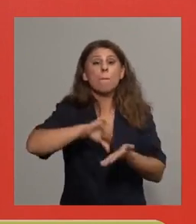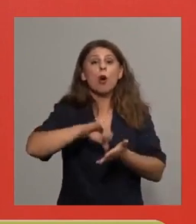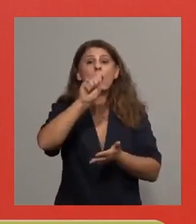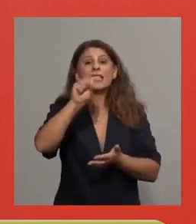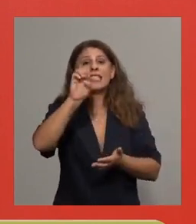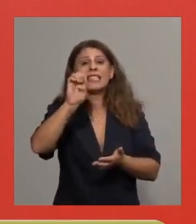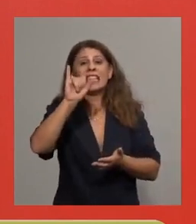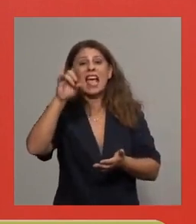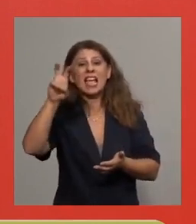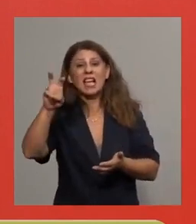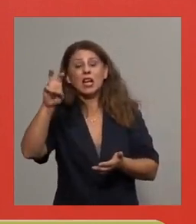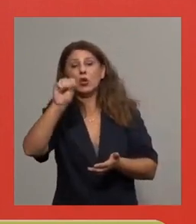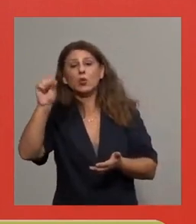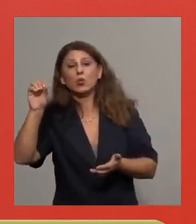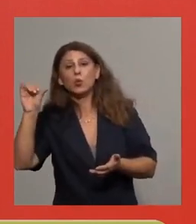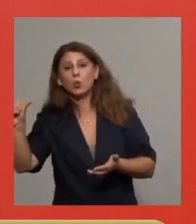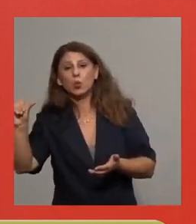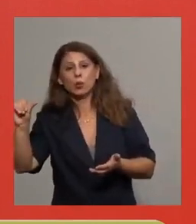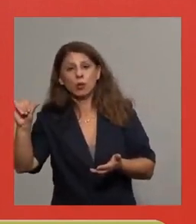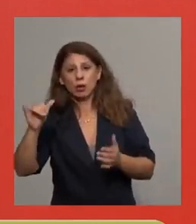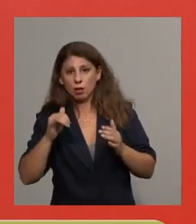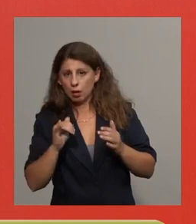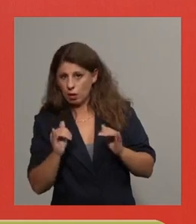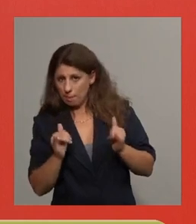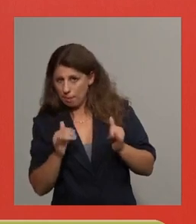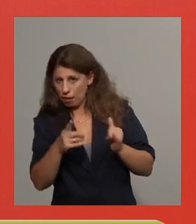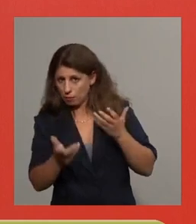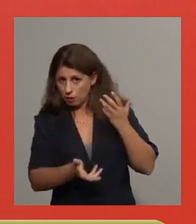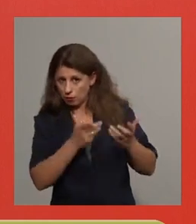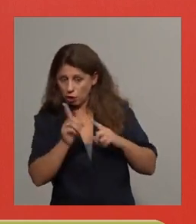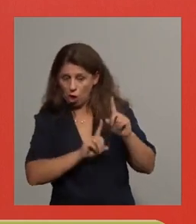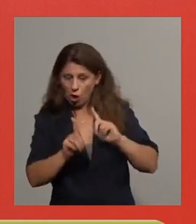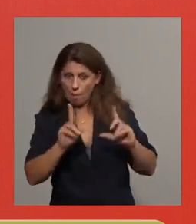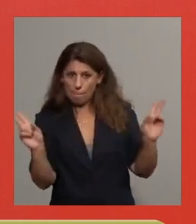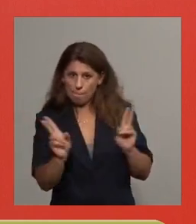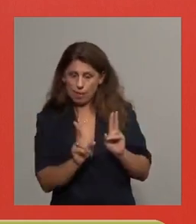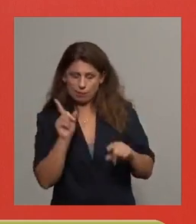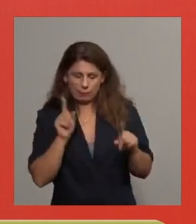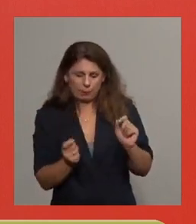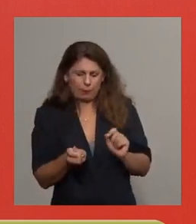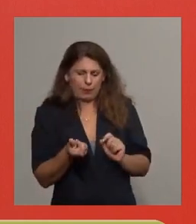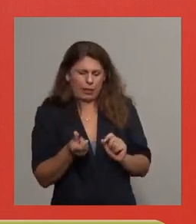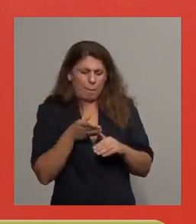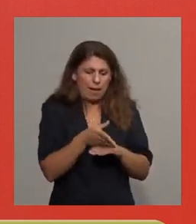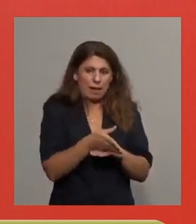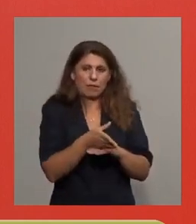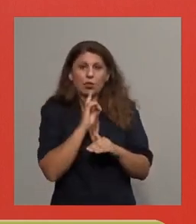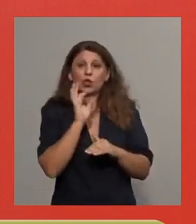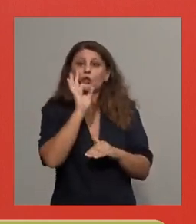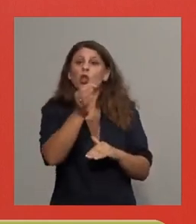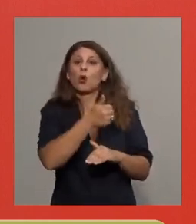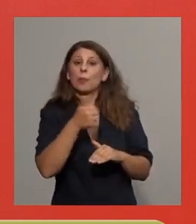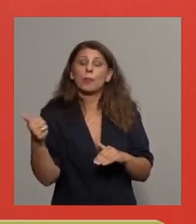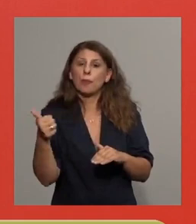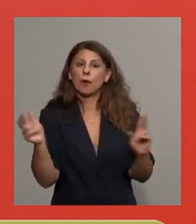ΣΕΙΞΟΥ. Παίζουν με τη φωτιά όσο περιορίζονται σε κάποιες παρεμβάσεις που στοχεύουν